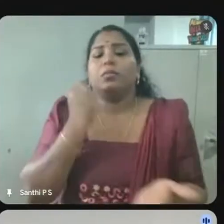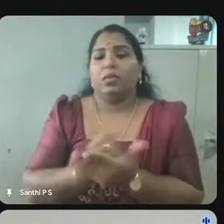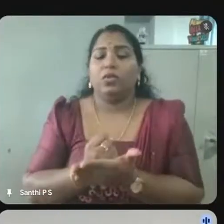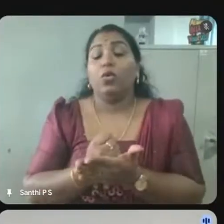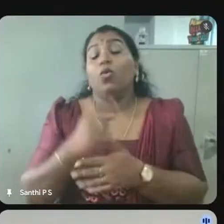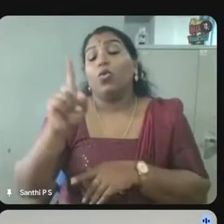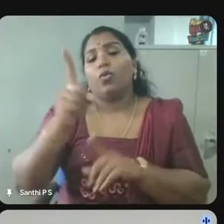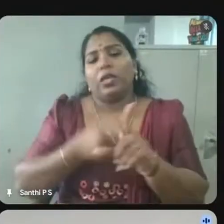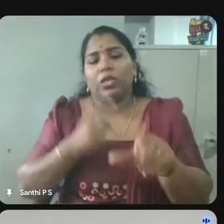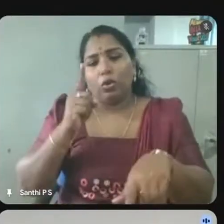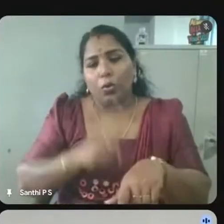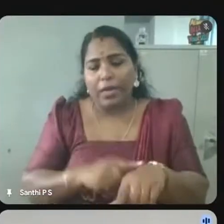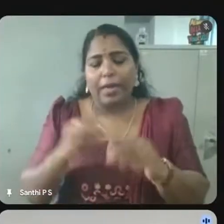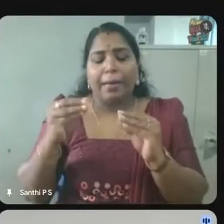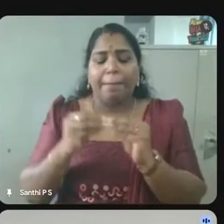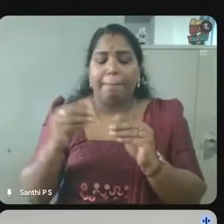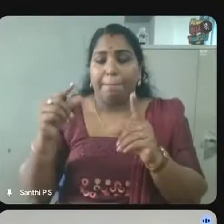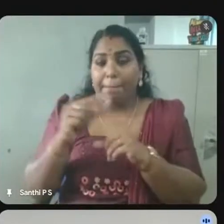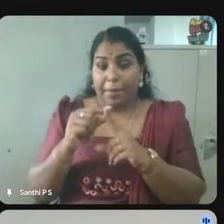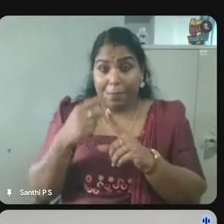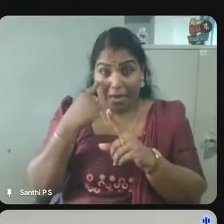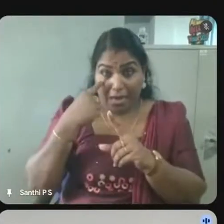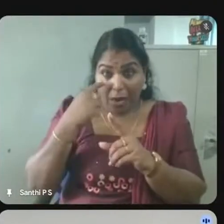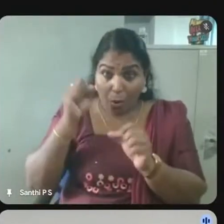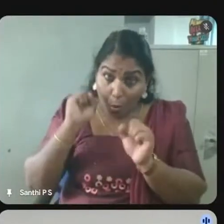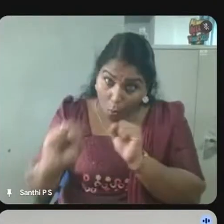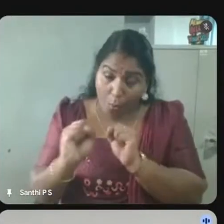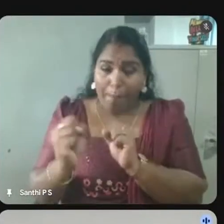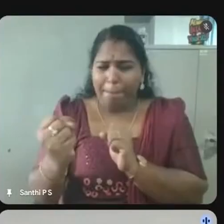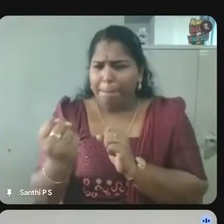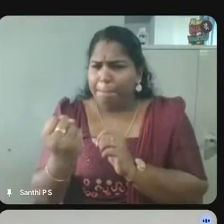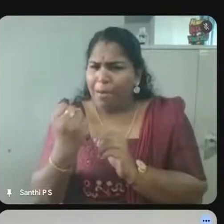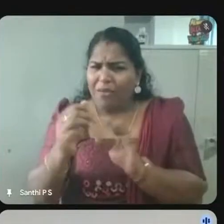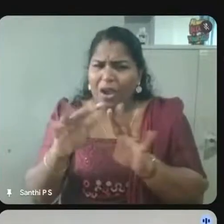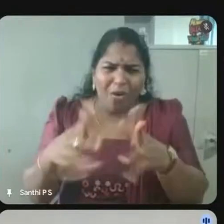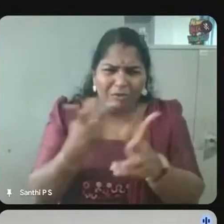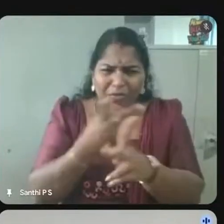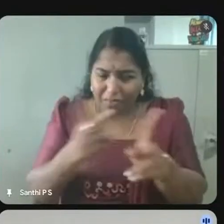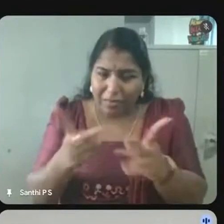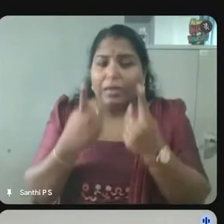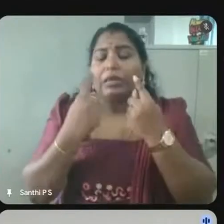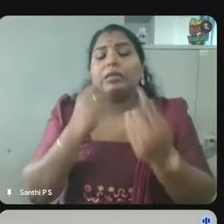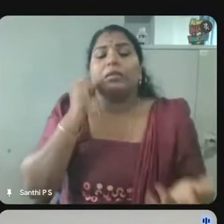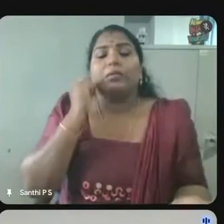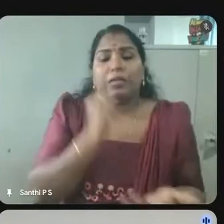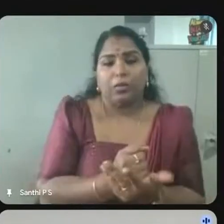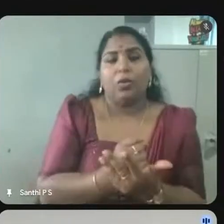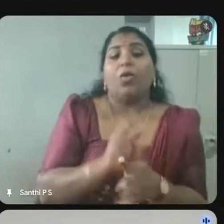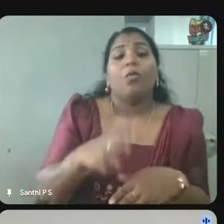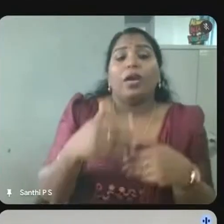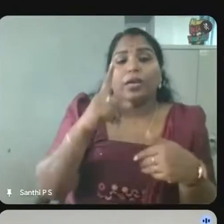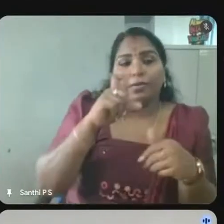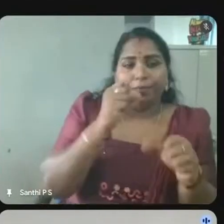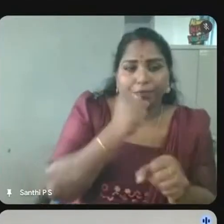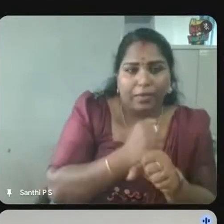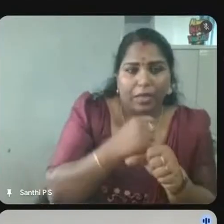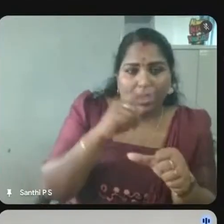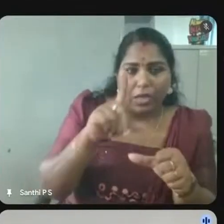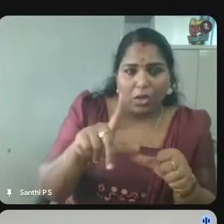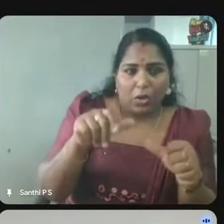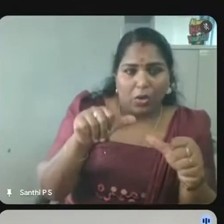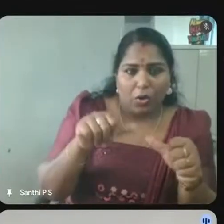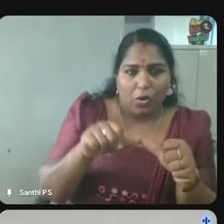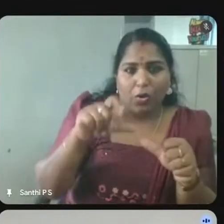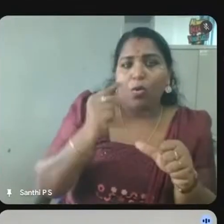പ്രഷർ ചെക്ക് ചെയ്യുക. അതുപോലെ നമുക്ക് ഈ ഫീൽഡ് ഇഫക്റ്റ് ഉണ്ടോ എന്നുള്ളത് ചെക്ക് ചെയ്യുക. ഉള്ളവർ ഈ കാരണം ഗ്ലോക്കോമ സൈലന്റ് കില്ലർ ഓഫ് വിഷൻ എന്നാണ് പറയുക,